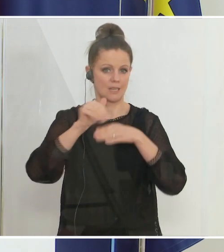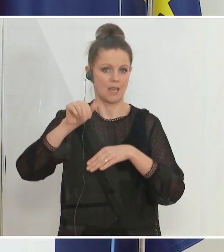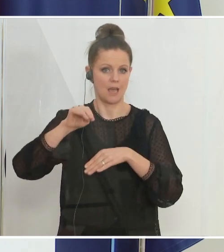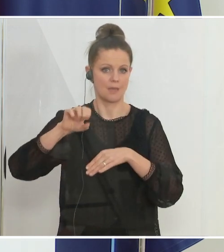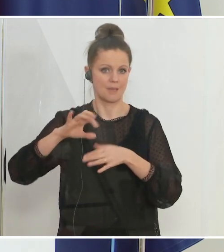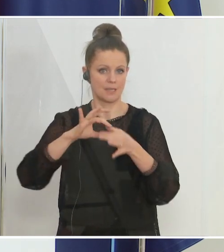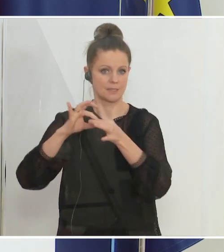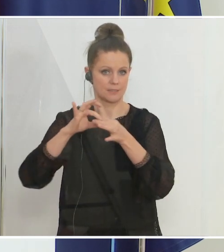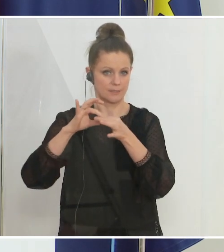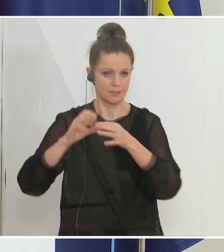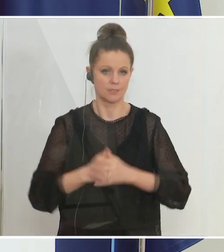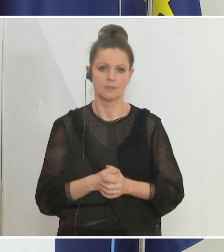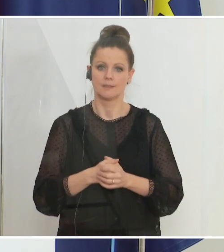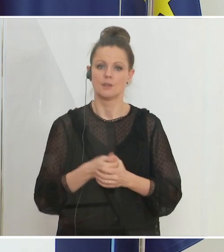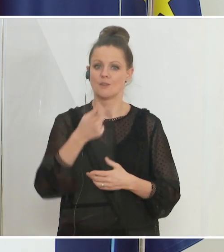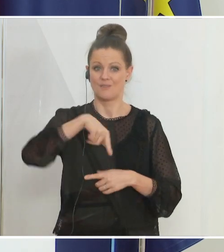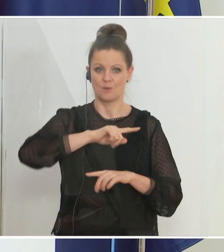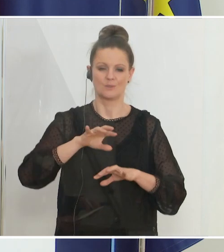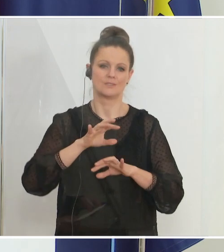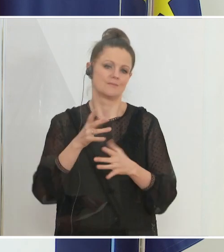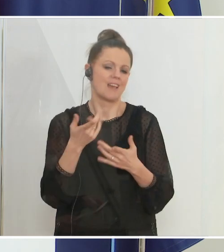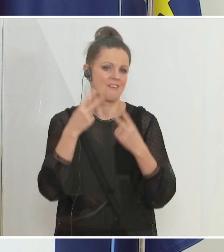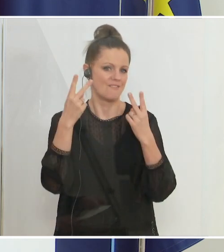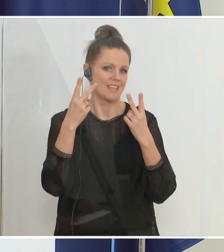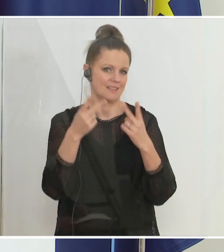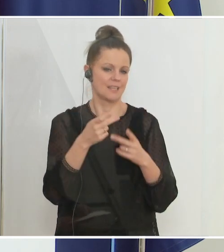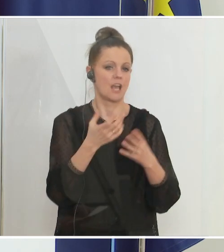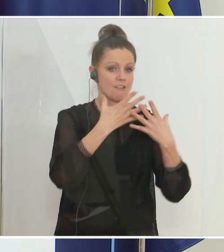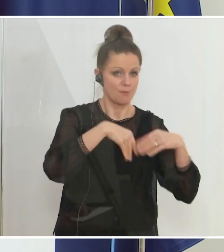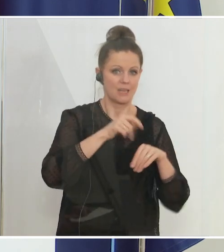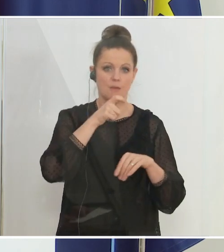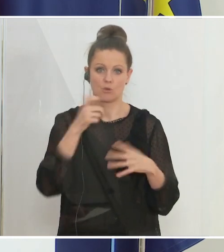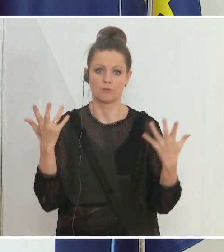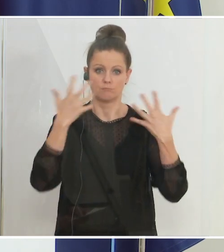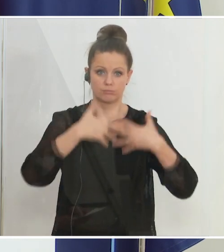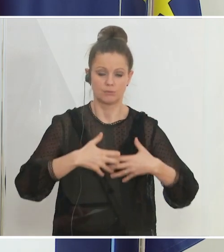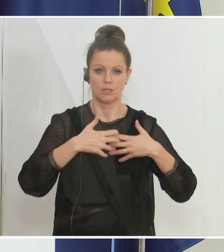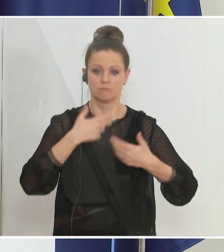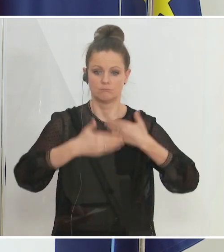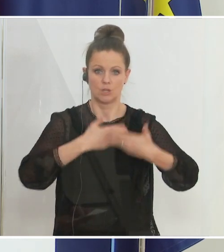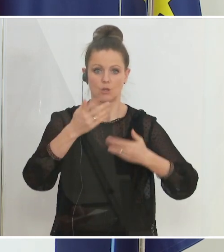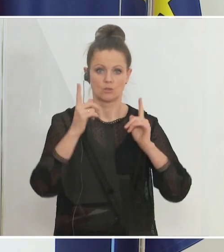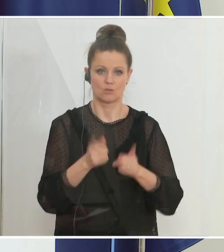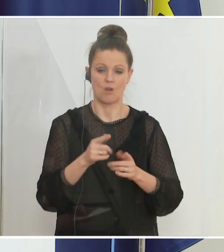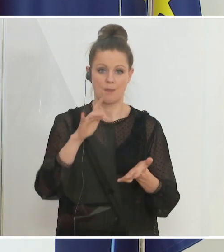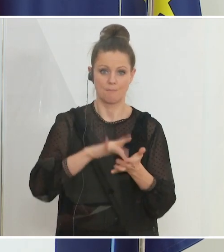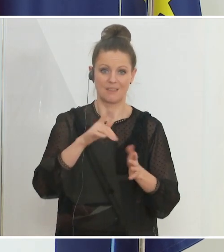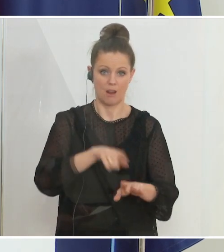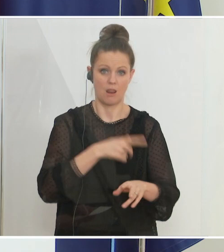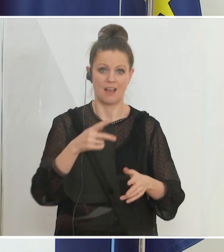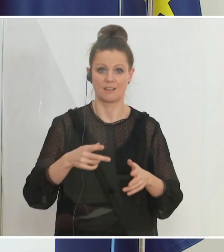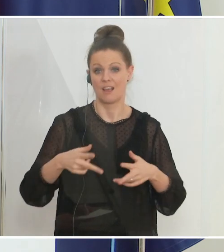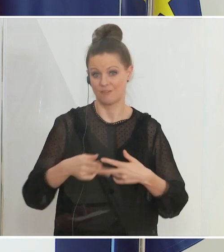Arbeitsmarktservice. Es geht uns um die bessere Vereinbarkeit von Familie und Beruf. Ich glaube, das wird auch mittel- und langfristig ein